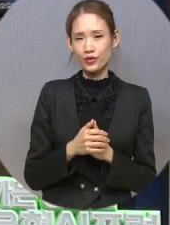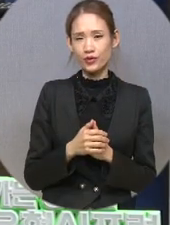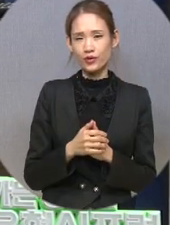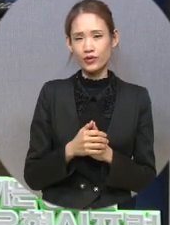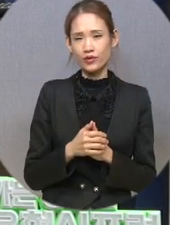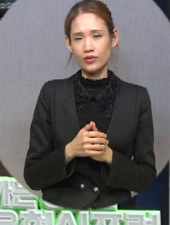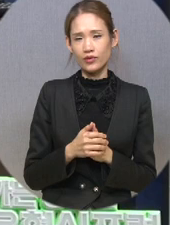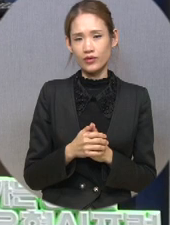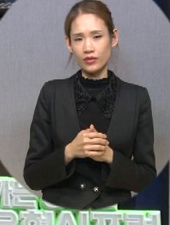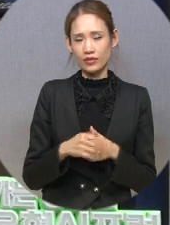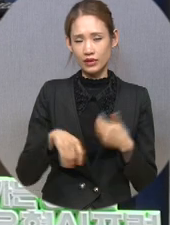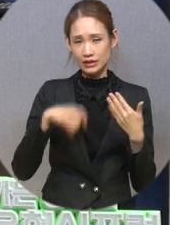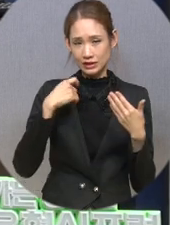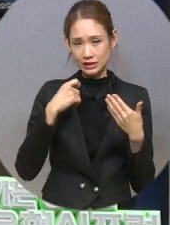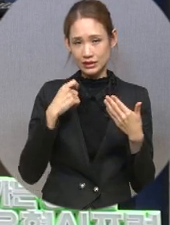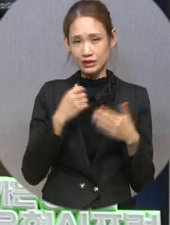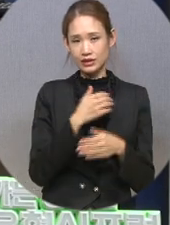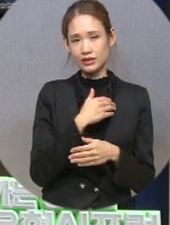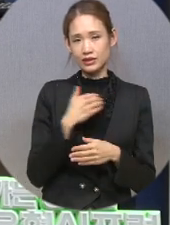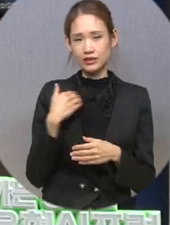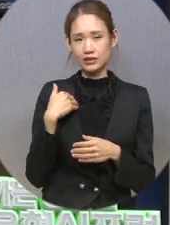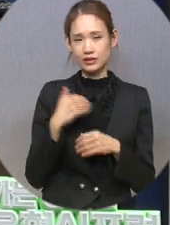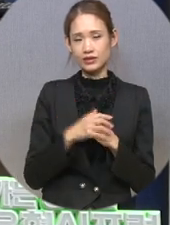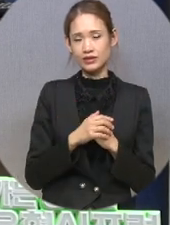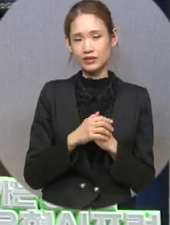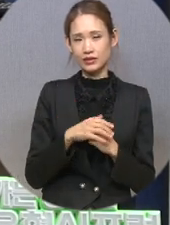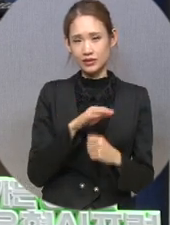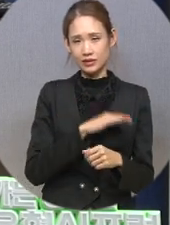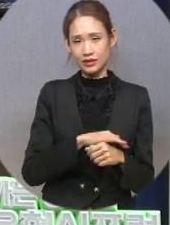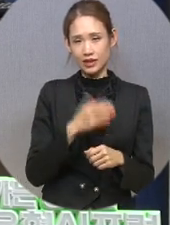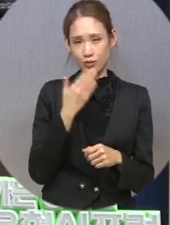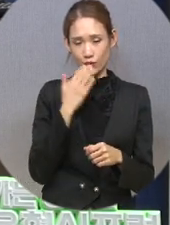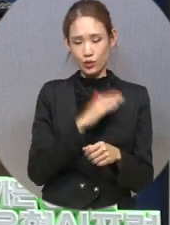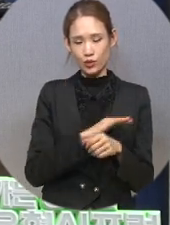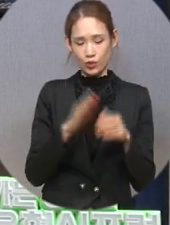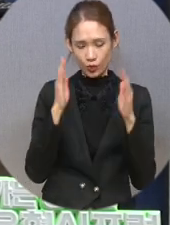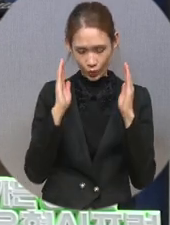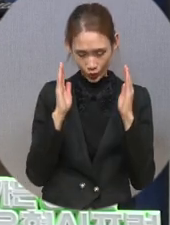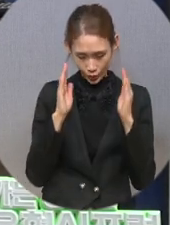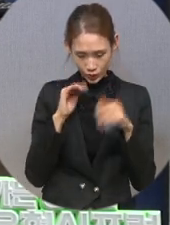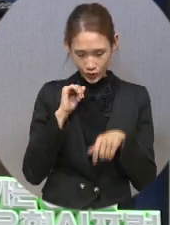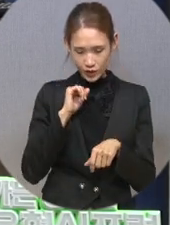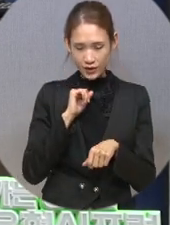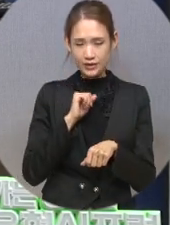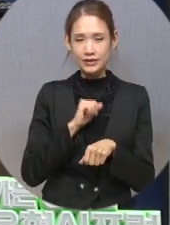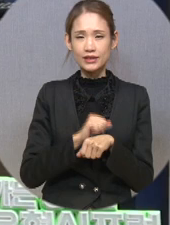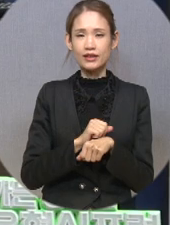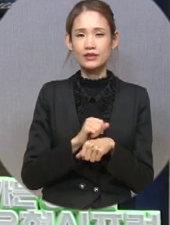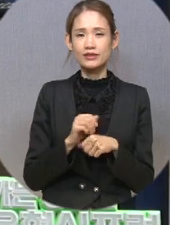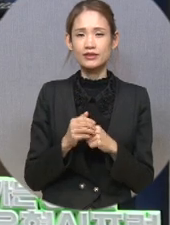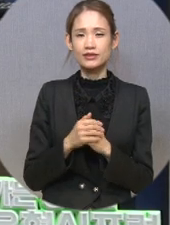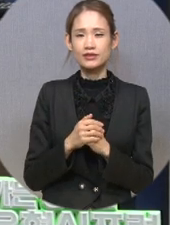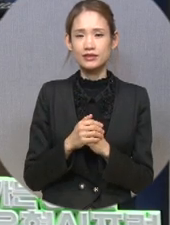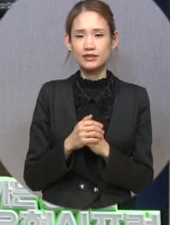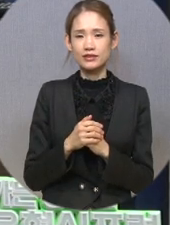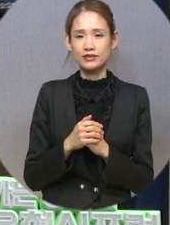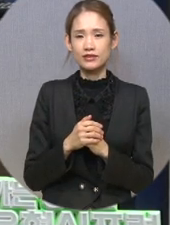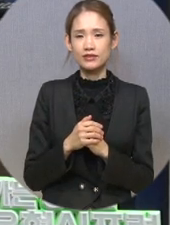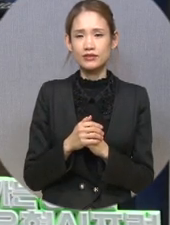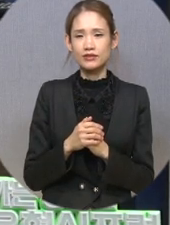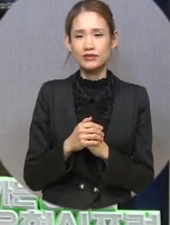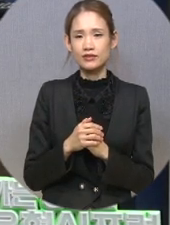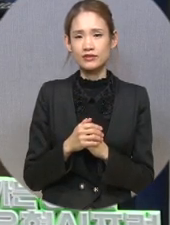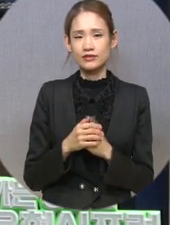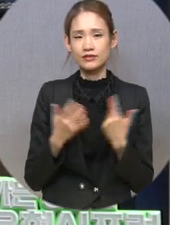또 학교 급식에 만족하면서 잘 먹고 그리고 공부도